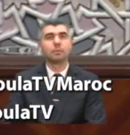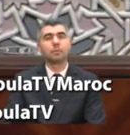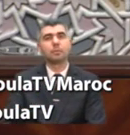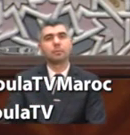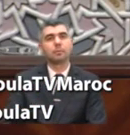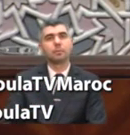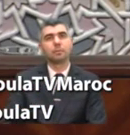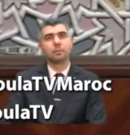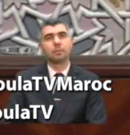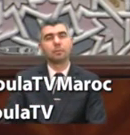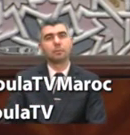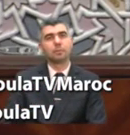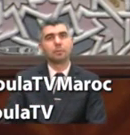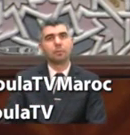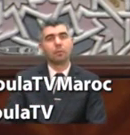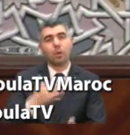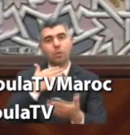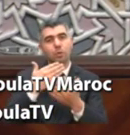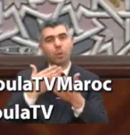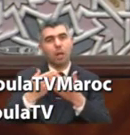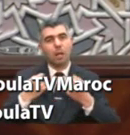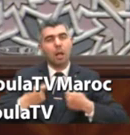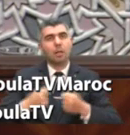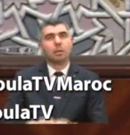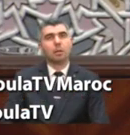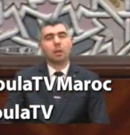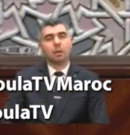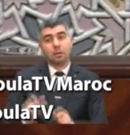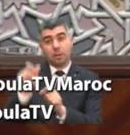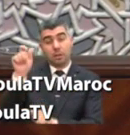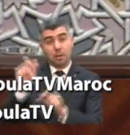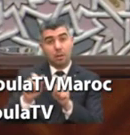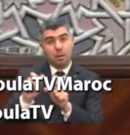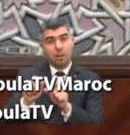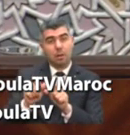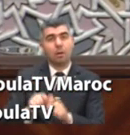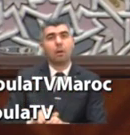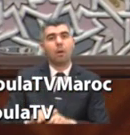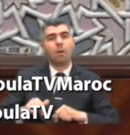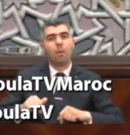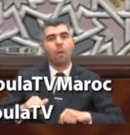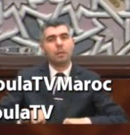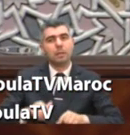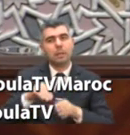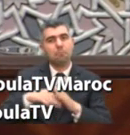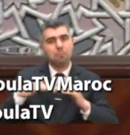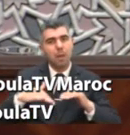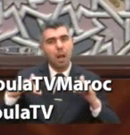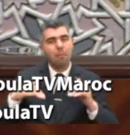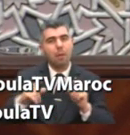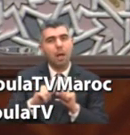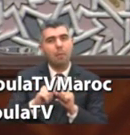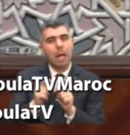تفضلوا. شكرا السيد الرئيس. السيدات والسادة النواب المحترمين، عواشر